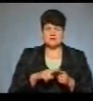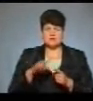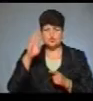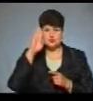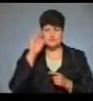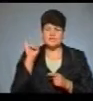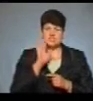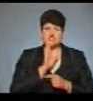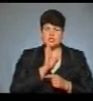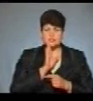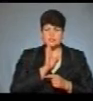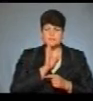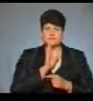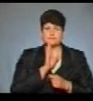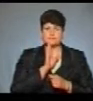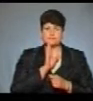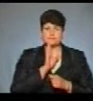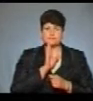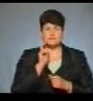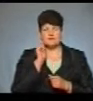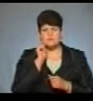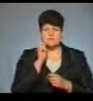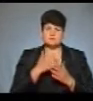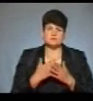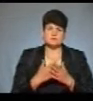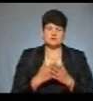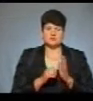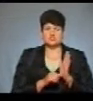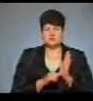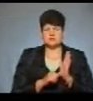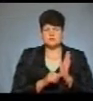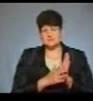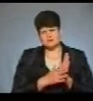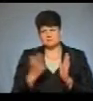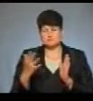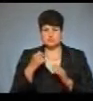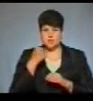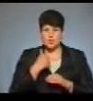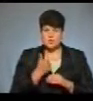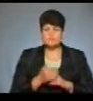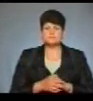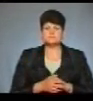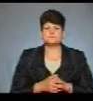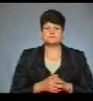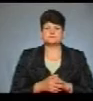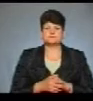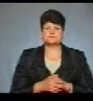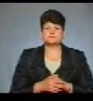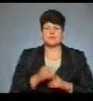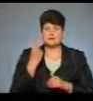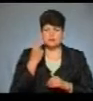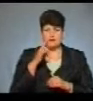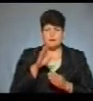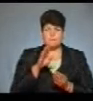та жінки у віці 10 і старше років. Два